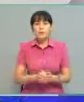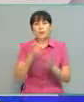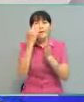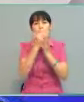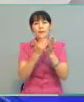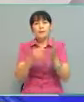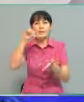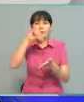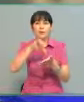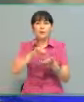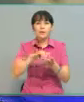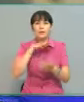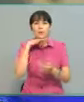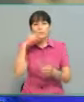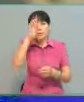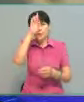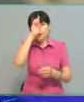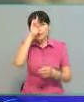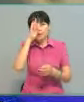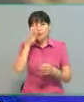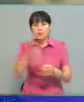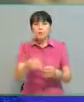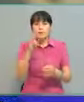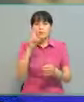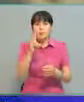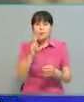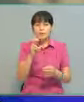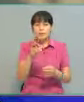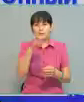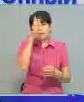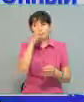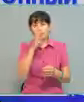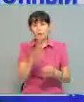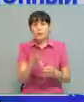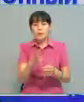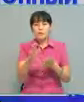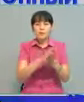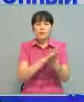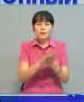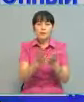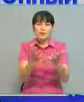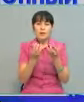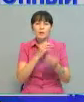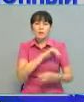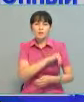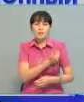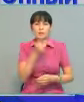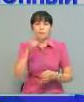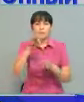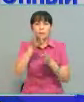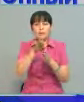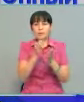Бағдарламаға қатысушылардың дені мемлекет тарапынан қайтарымсыз 200 айлық есептік көрсеткіш көлеміндегі гранттан үмітті. Осы орайда тиісті